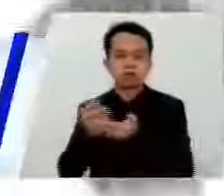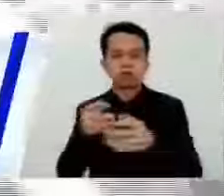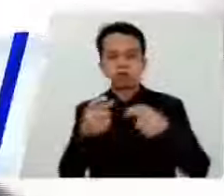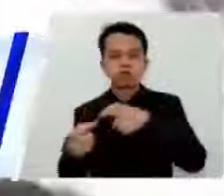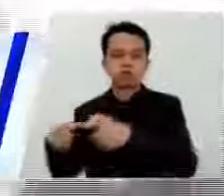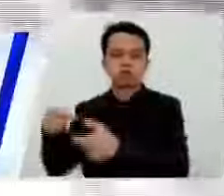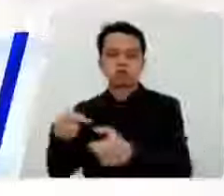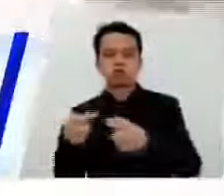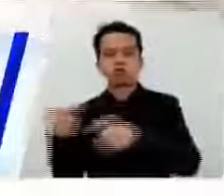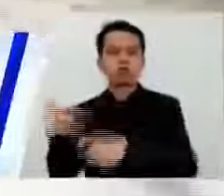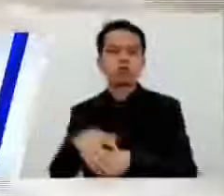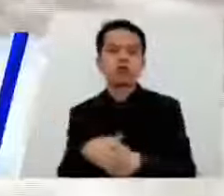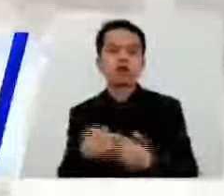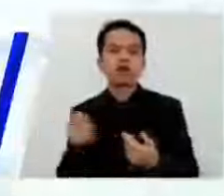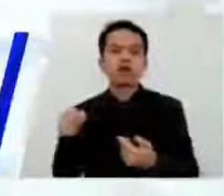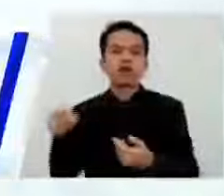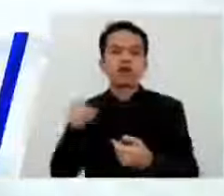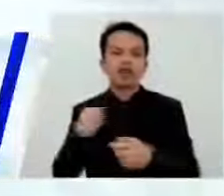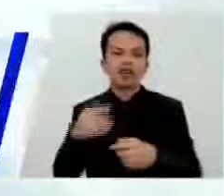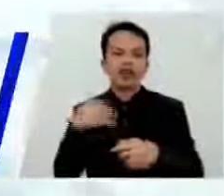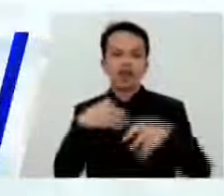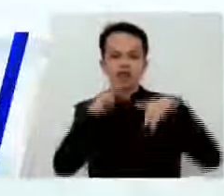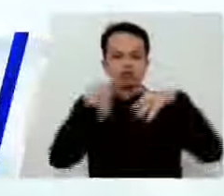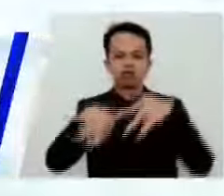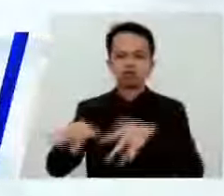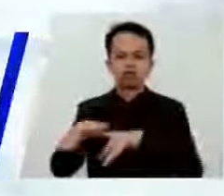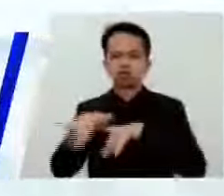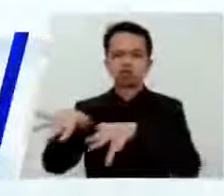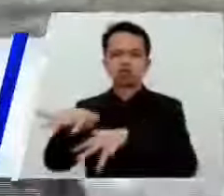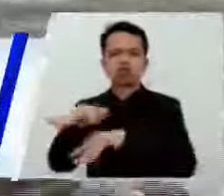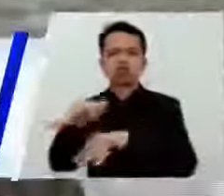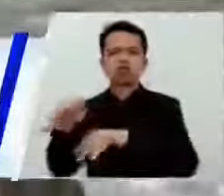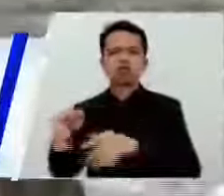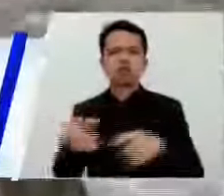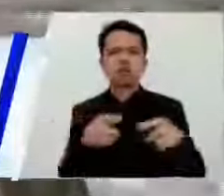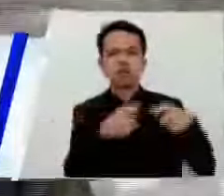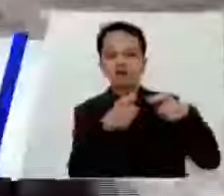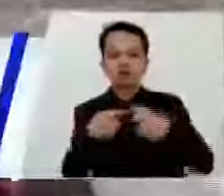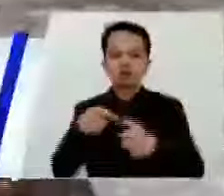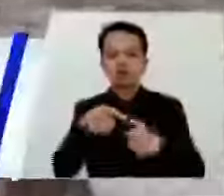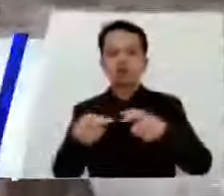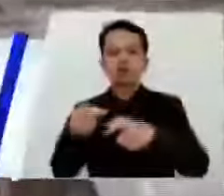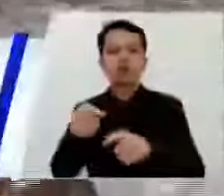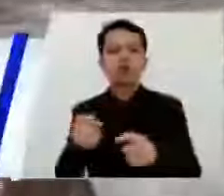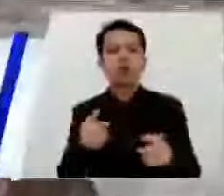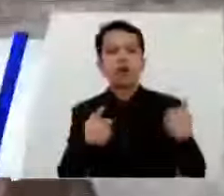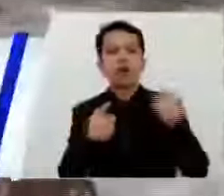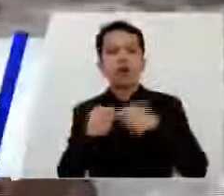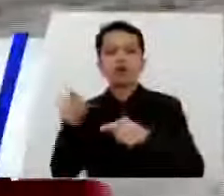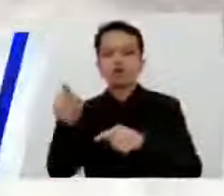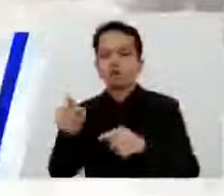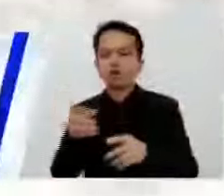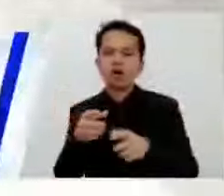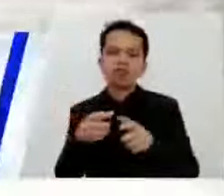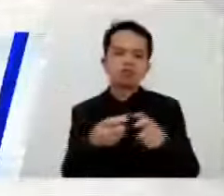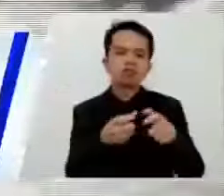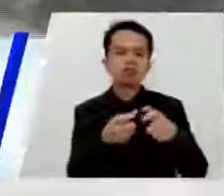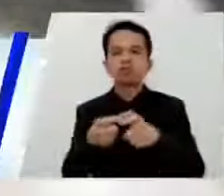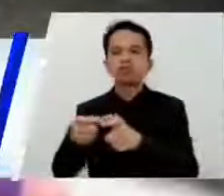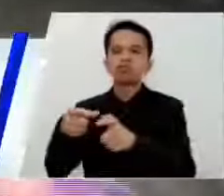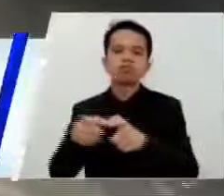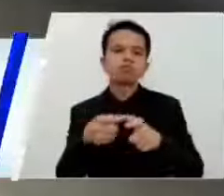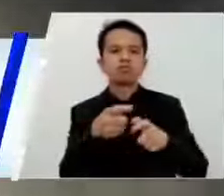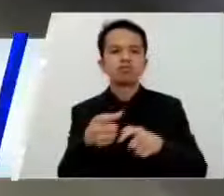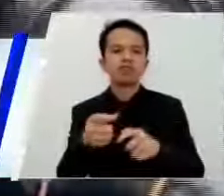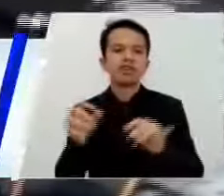Mula sa nagngangalit na tubig na pasikot-sikot sa mga batuhan hanggang sa malumanay na daloy sa batis, para kang